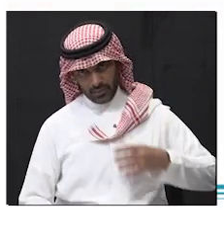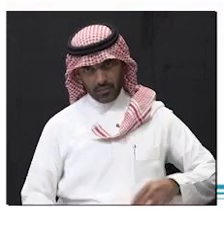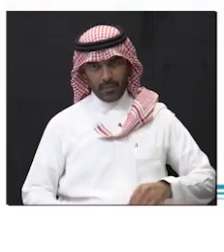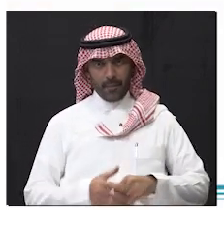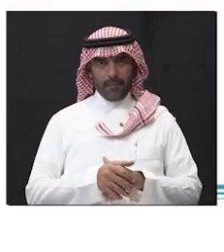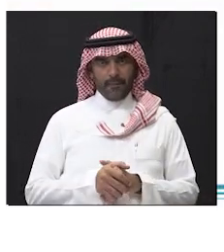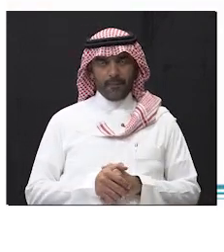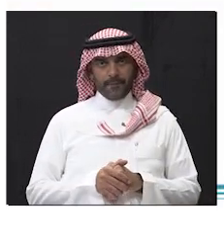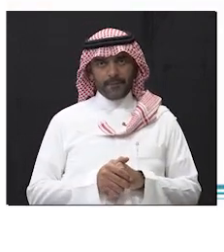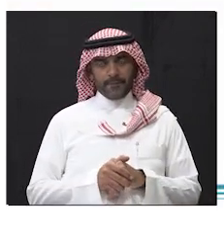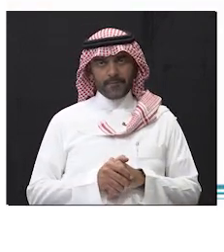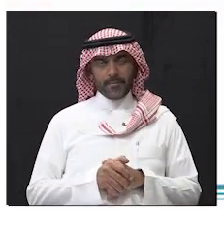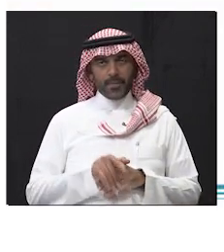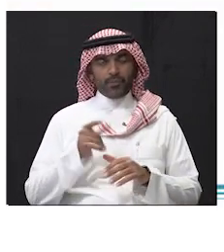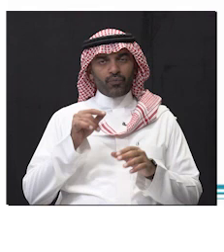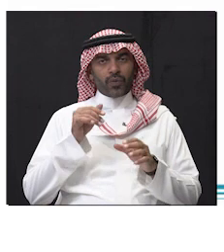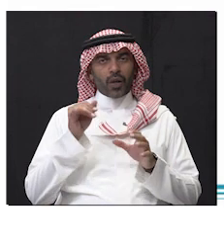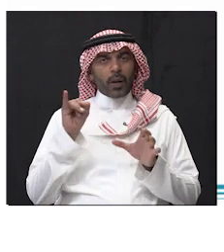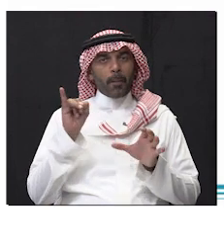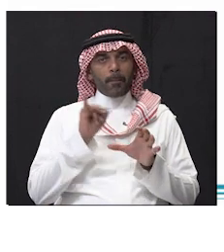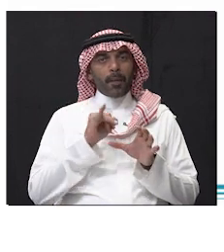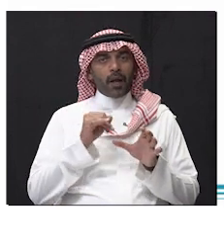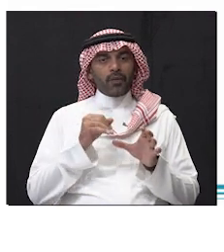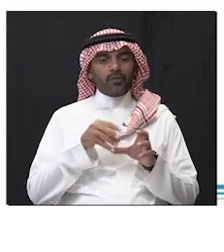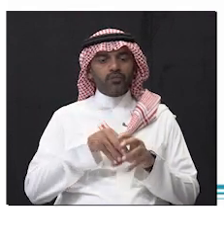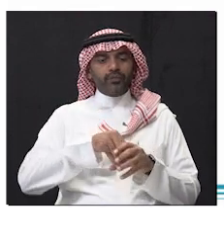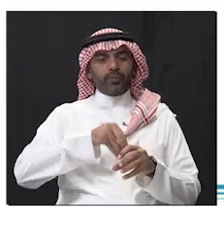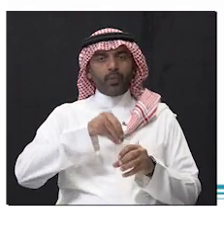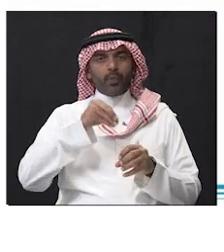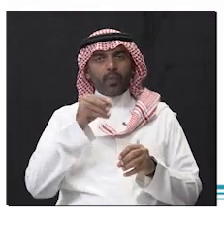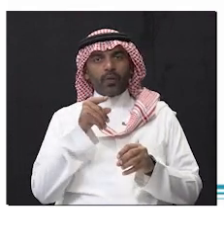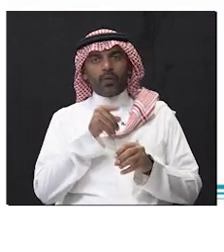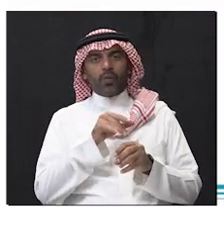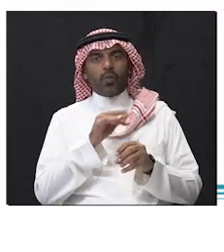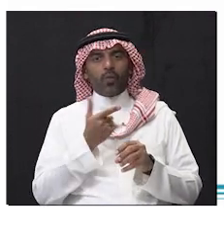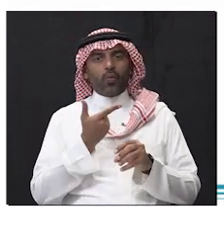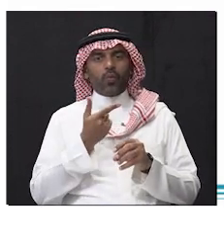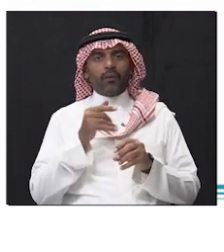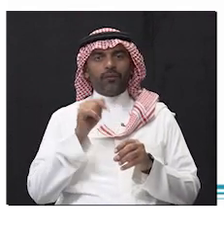المادة المكونة للأصداف في الرخويات تفرز من ماذا؟